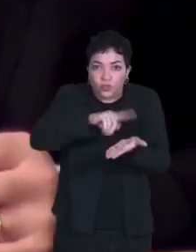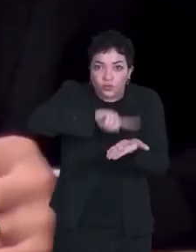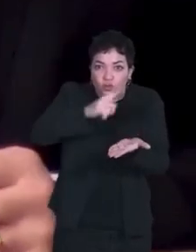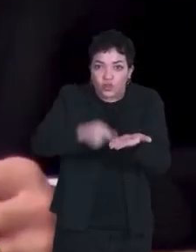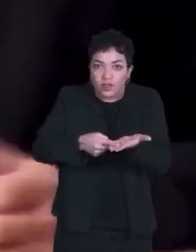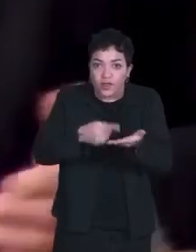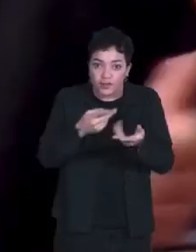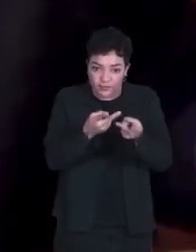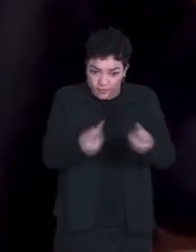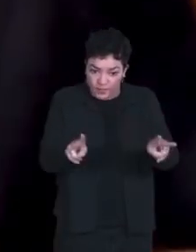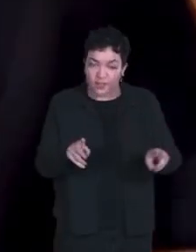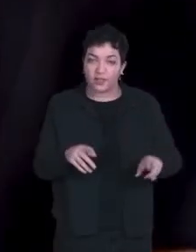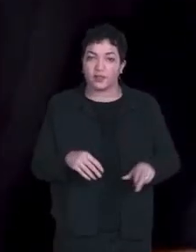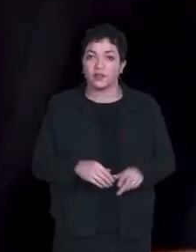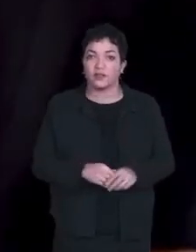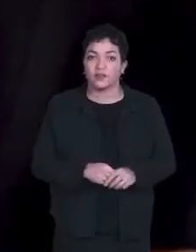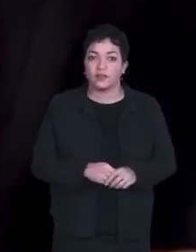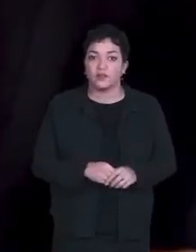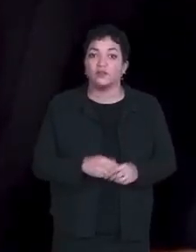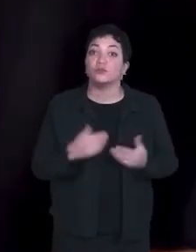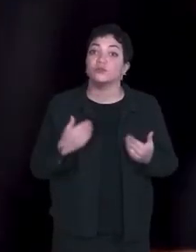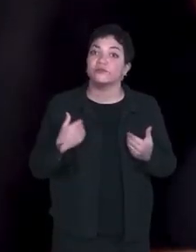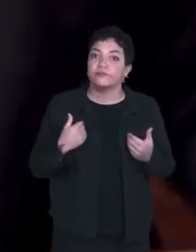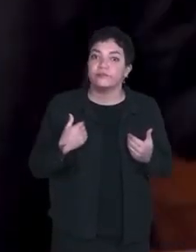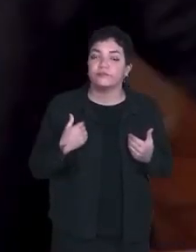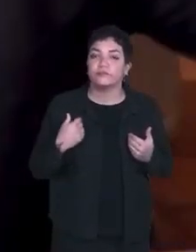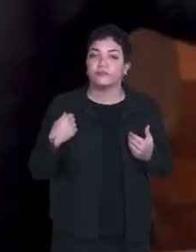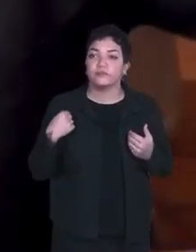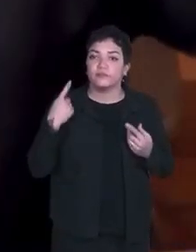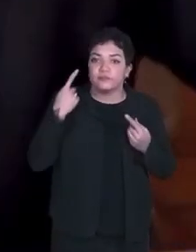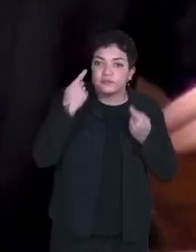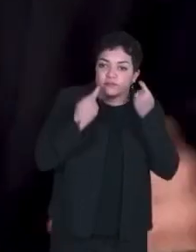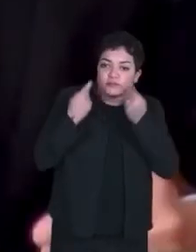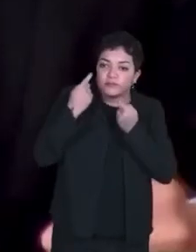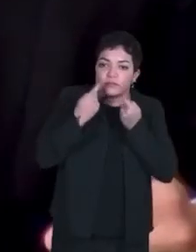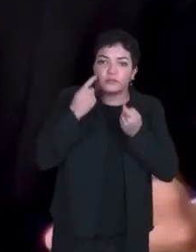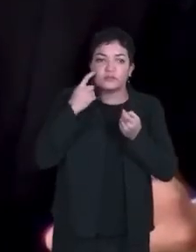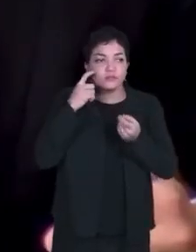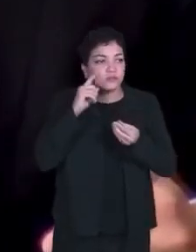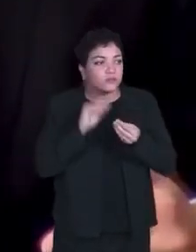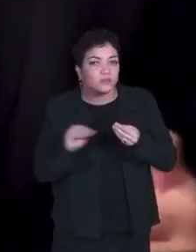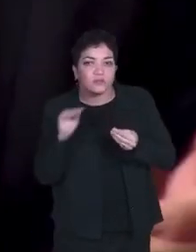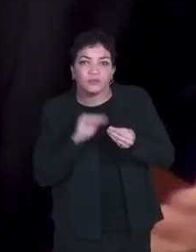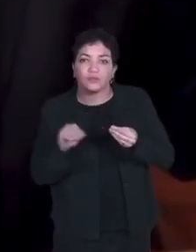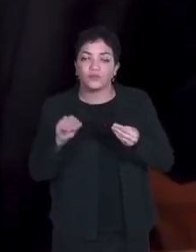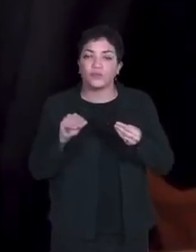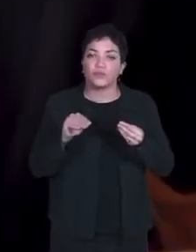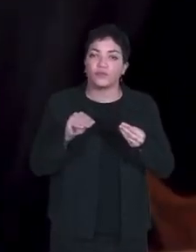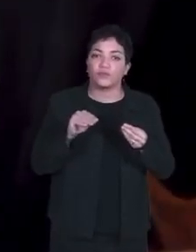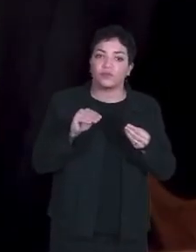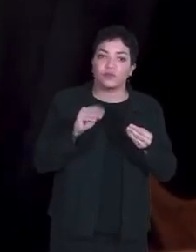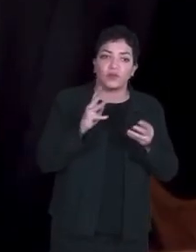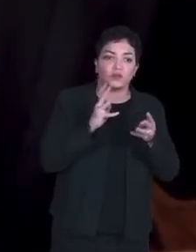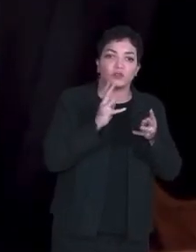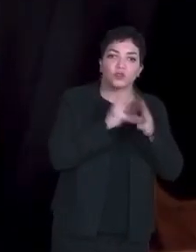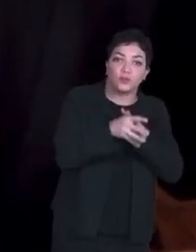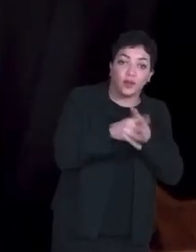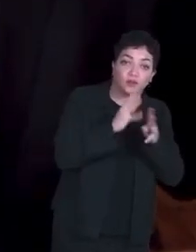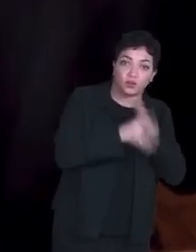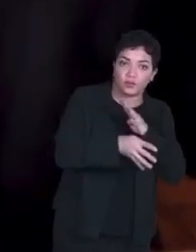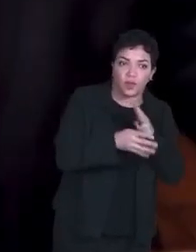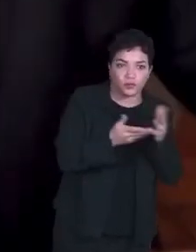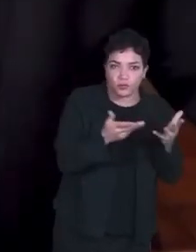cette ville. Donc on se pose des questions, au-delà de la question de la transparence, du pilotage de cette